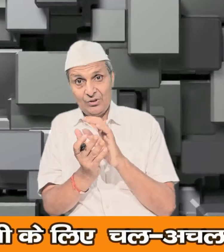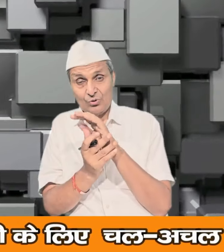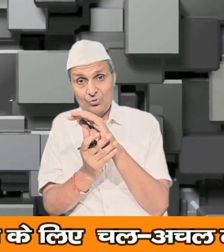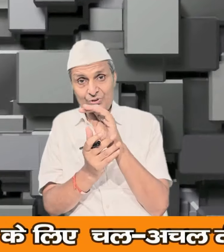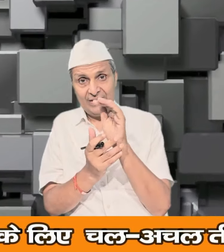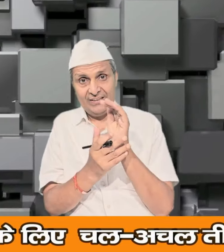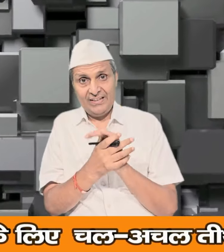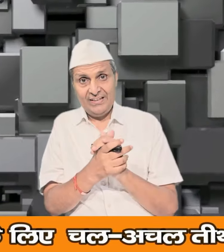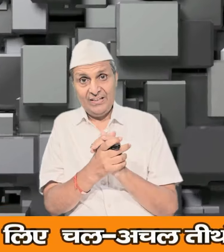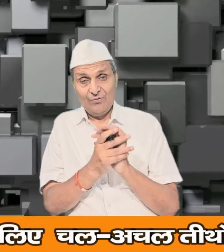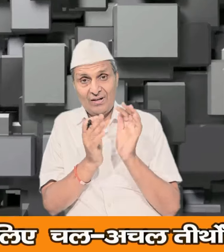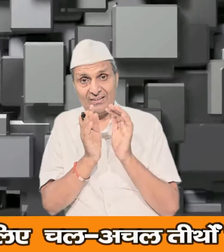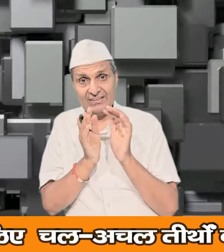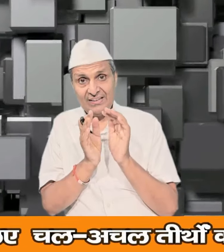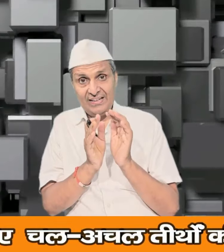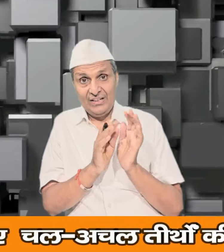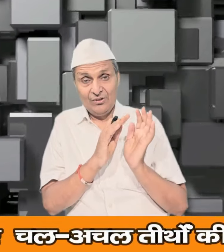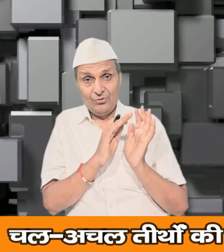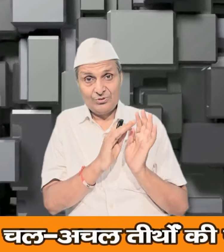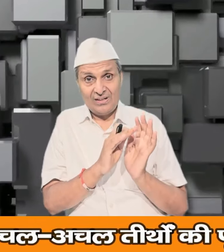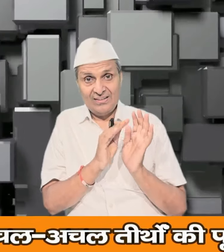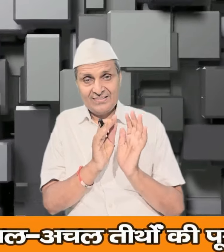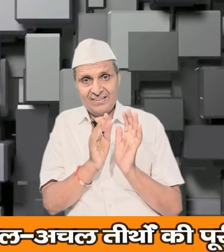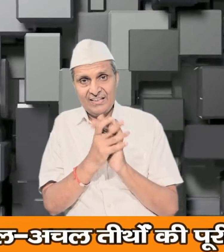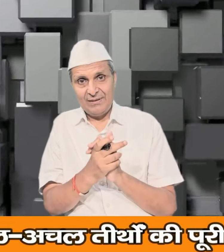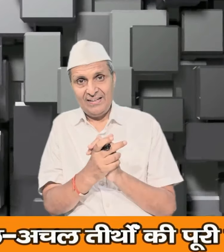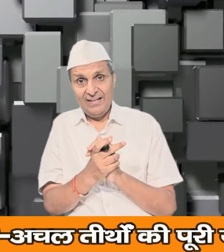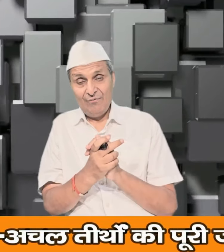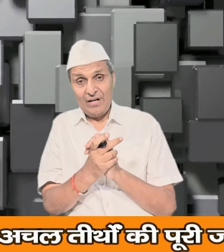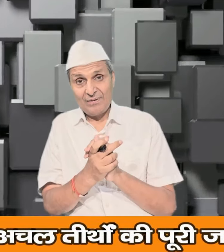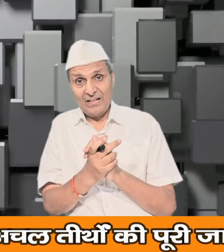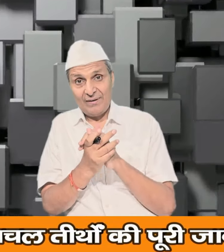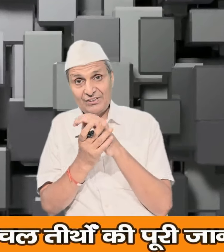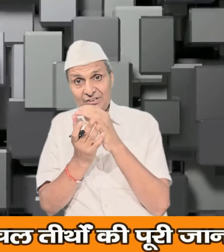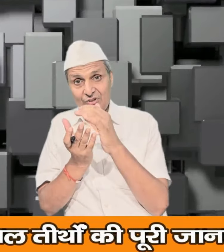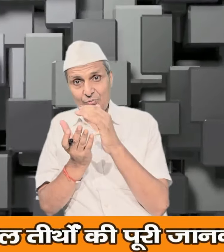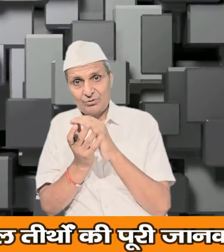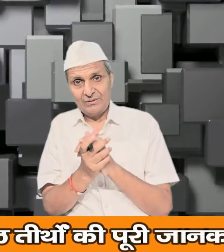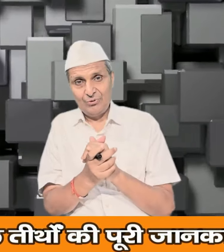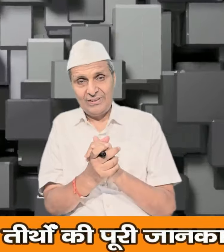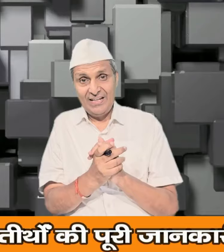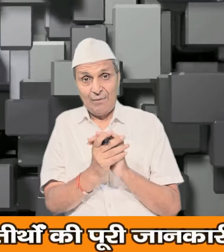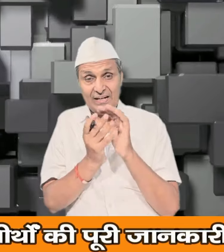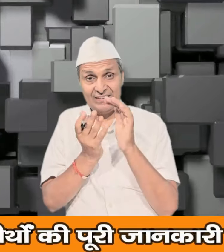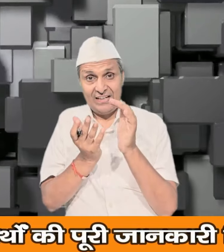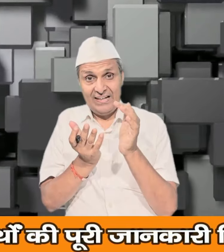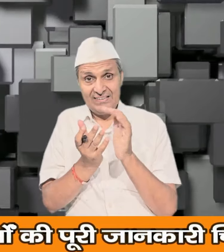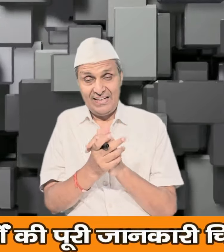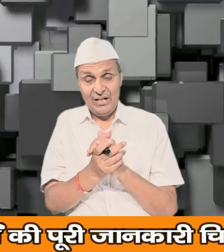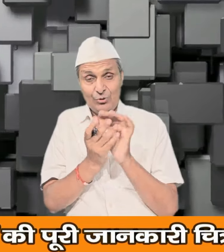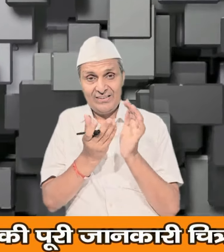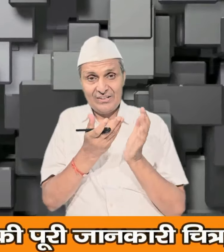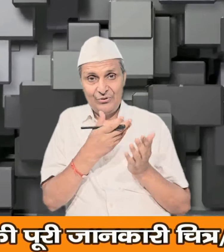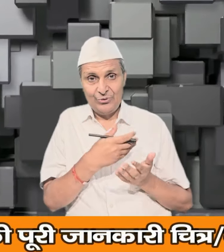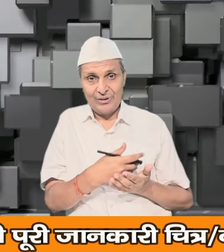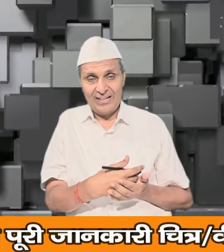होंगी तो कुछ नहीं करेंगी, वहां अतिशय नहीं नुकसान के संकेत मिलेंगे। फिर आप कहेंगे हमारी श्रद्धा तो बहुत मजबूत थी, हमारे जिनाले ऐसे थे,